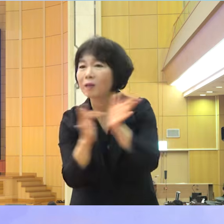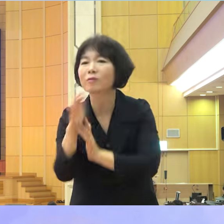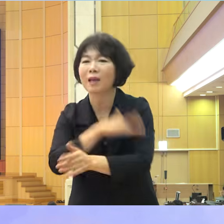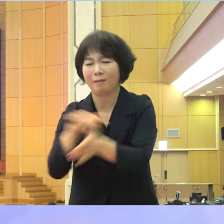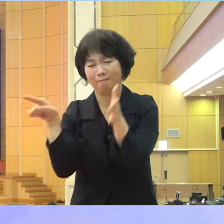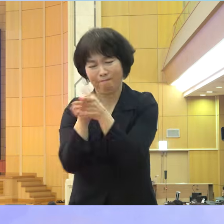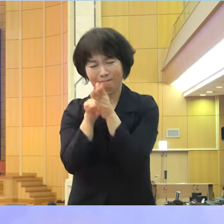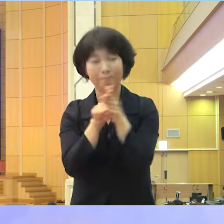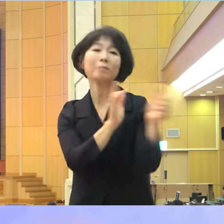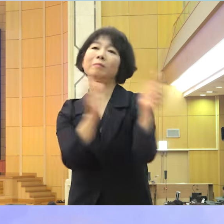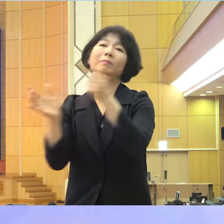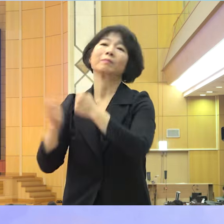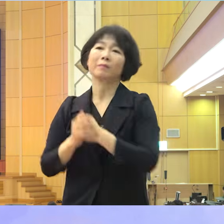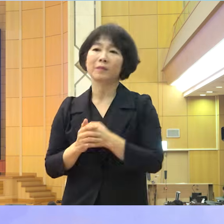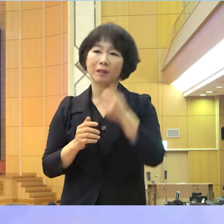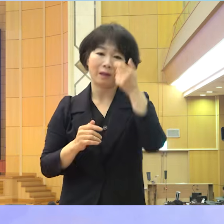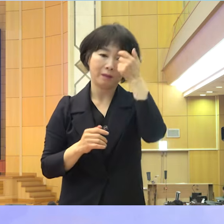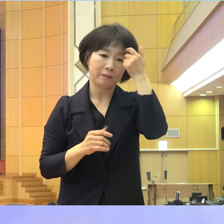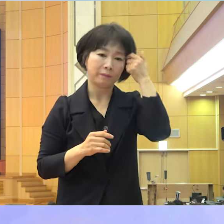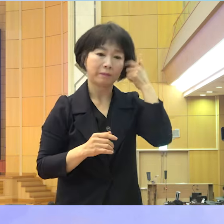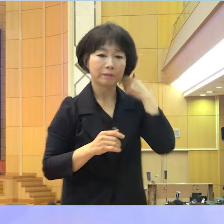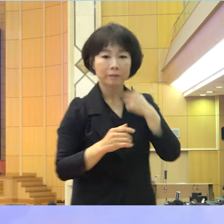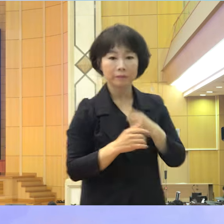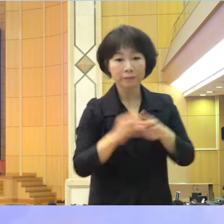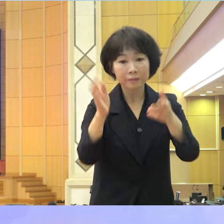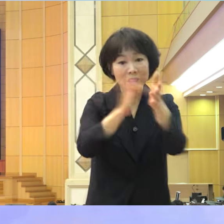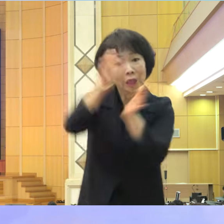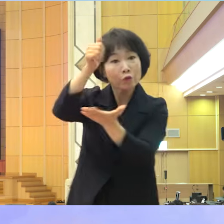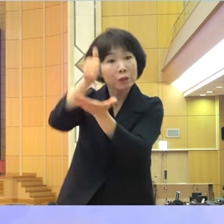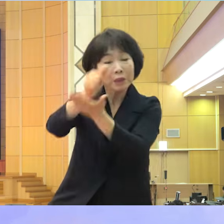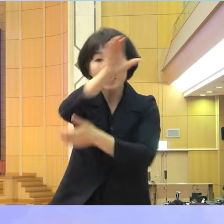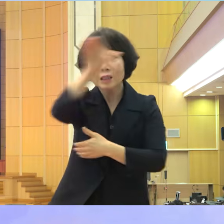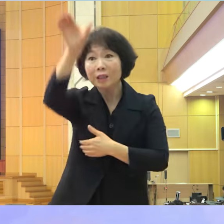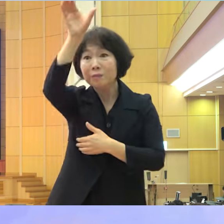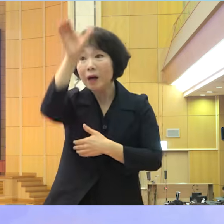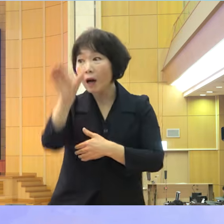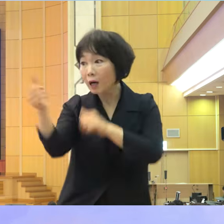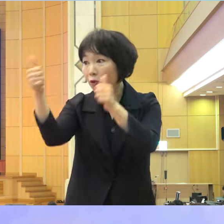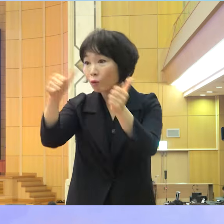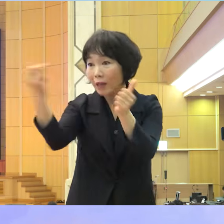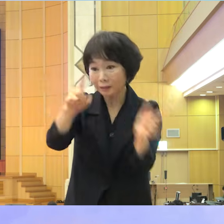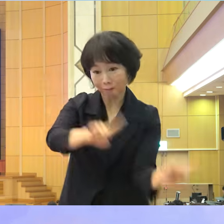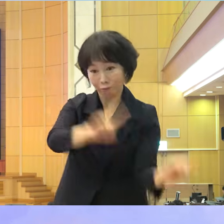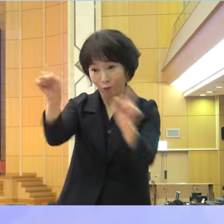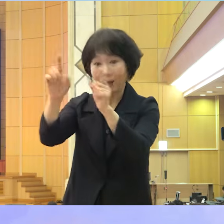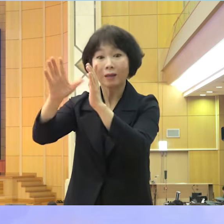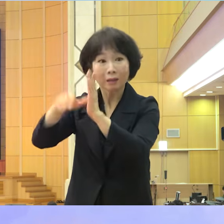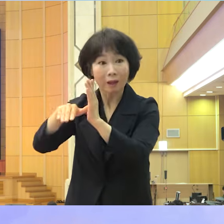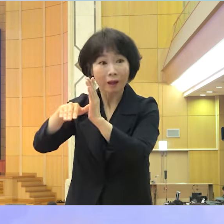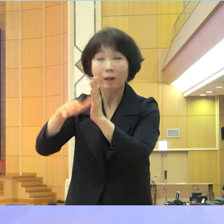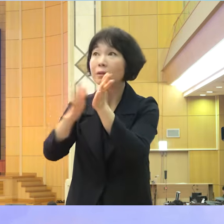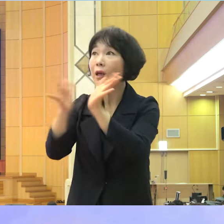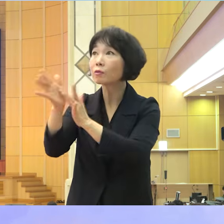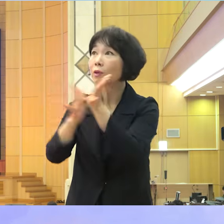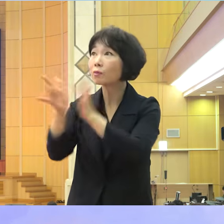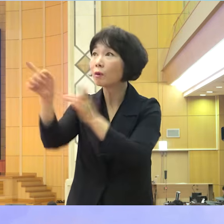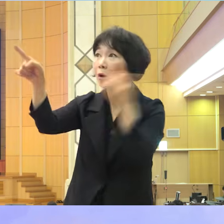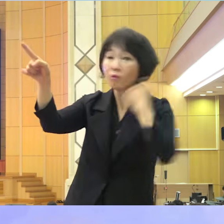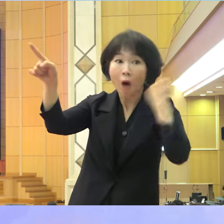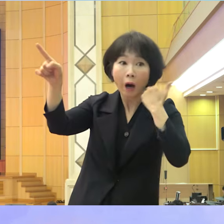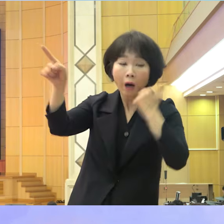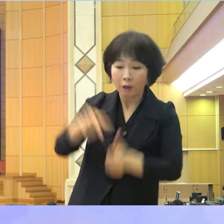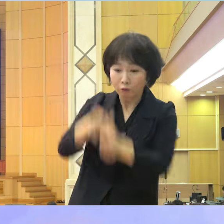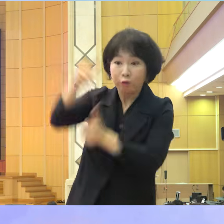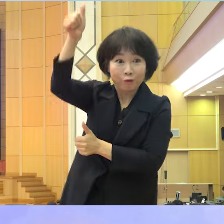것입니다. 그리고 예수님이 십자가에 죽었다가 살아날 때 이제 예수님을 구주로 믿는 순간